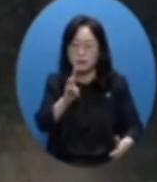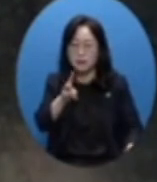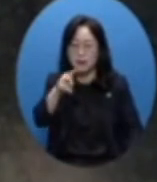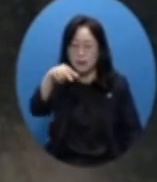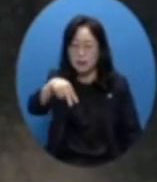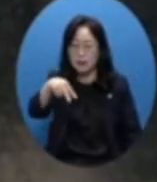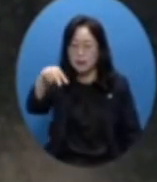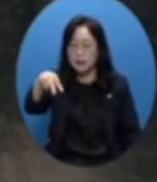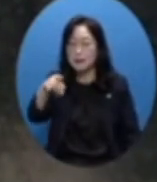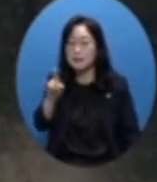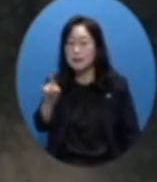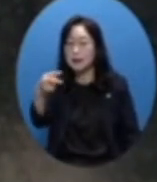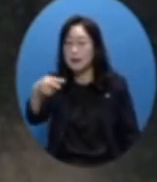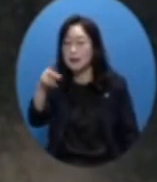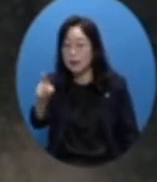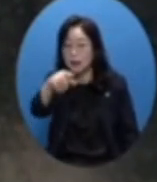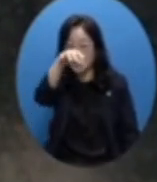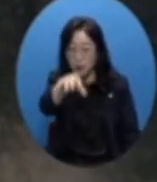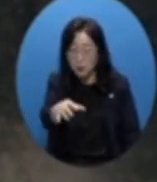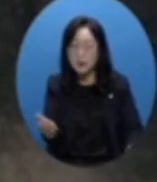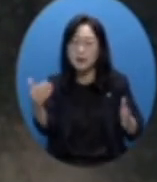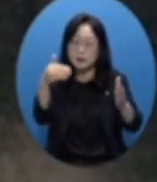일어나는 바로 부분인데요